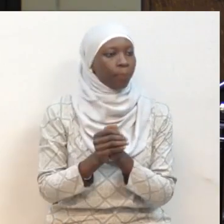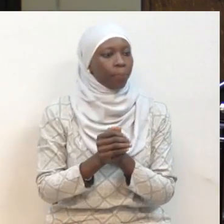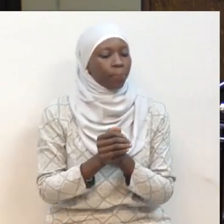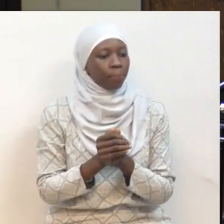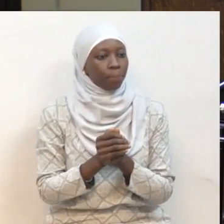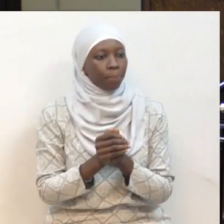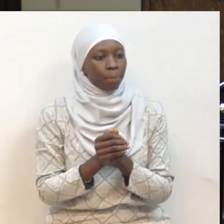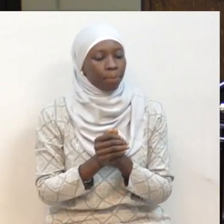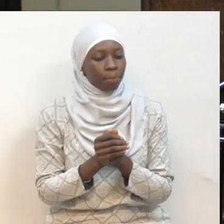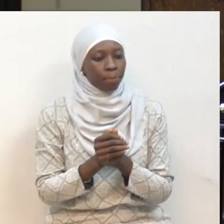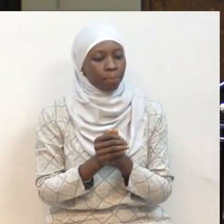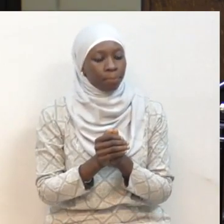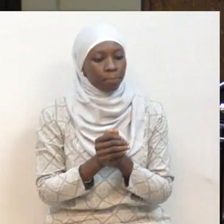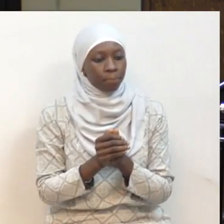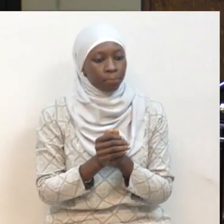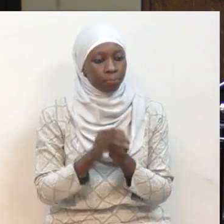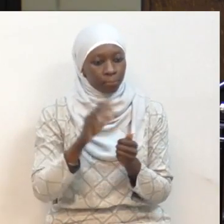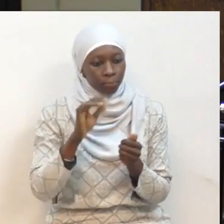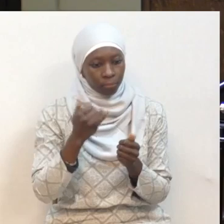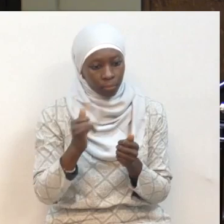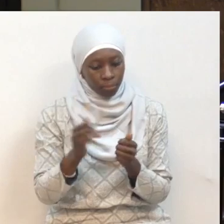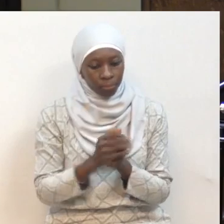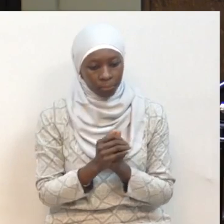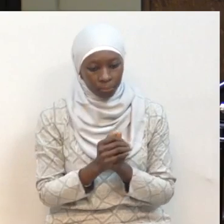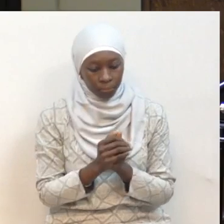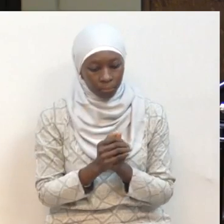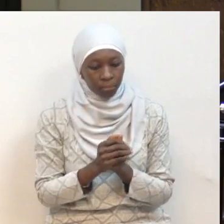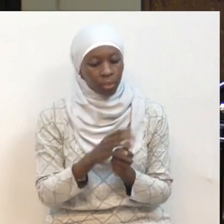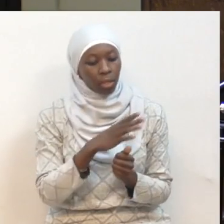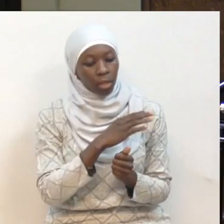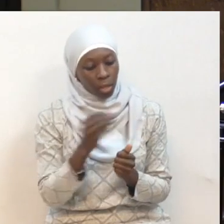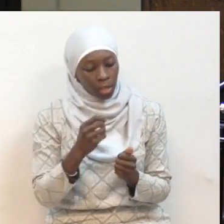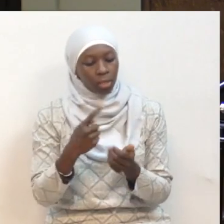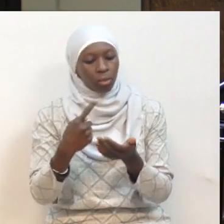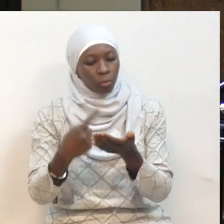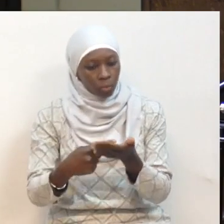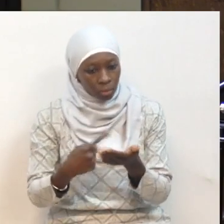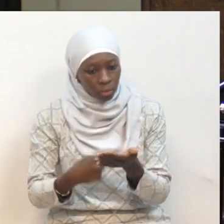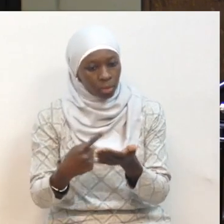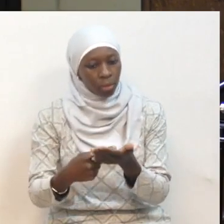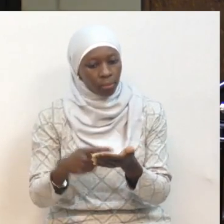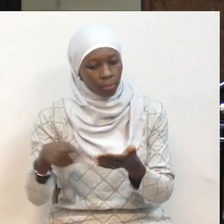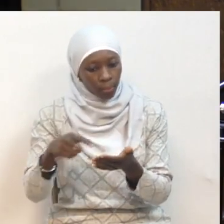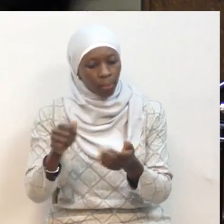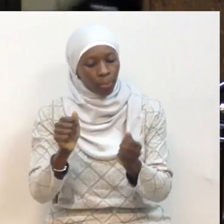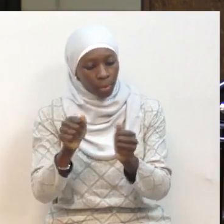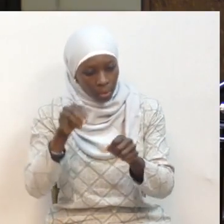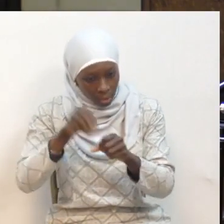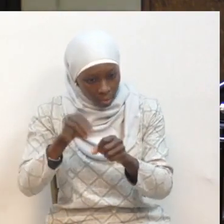وَشَاوِرْهُمْ فِي الْأَمْرِ. And consult them in the matter.